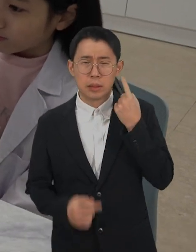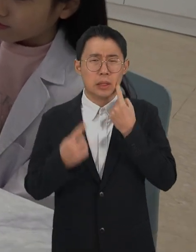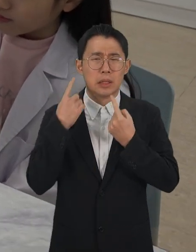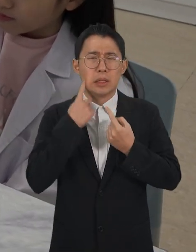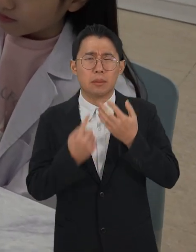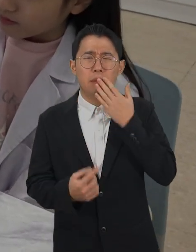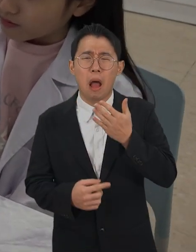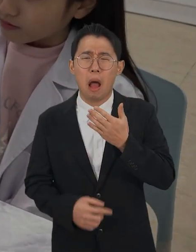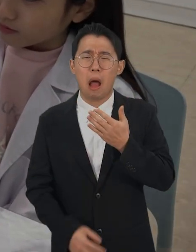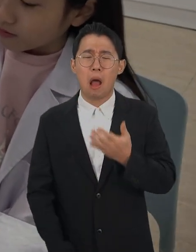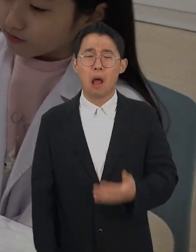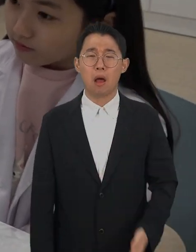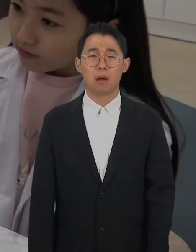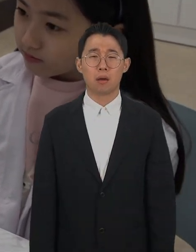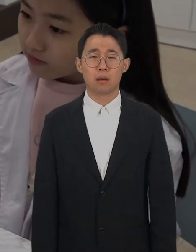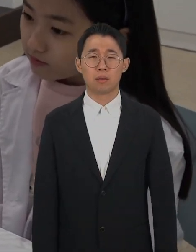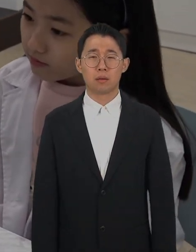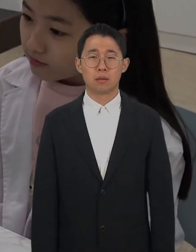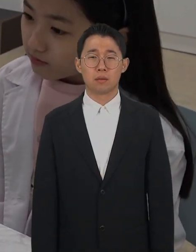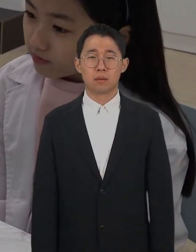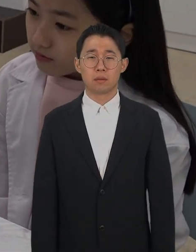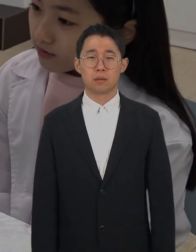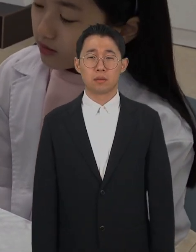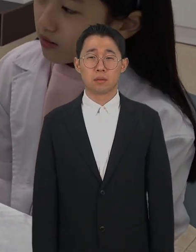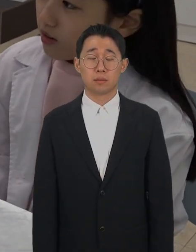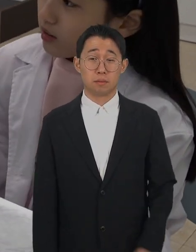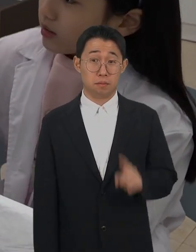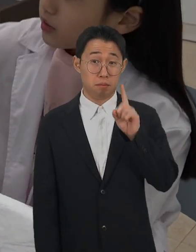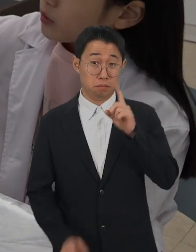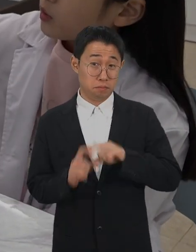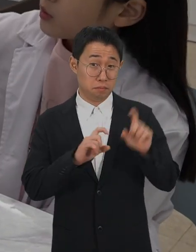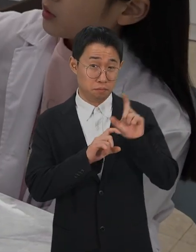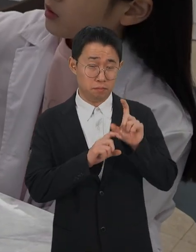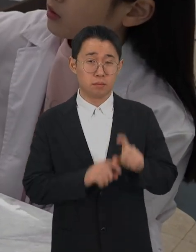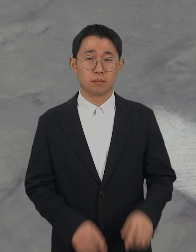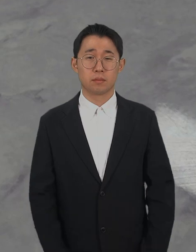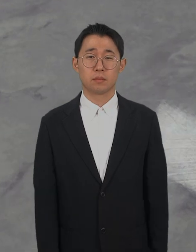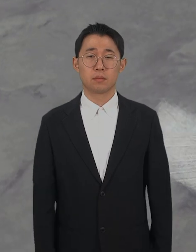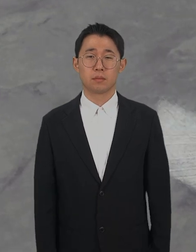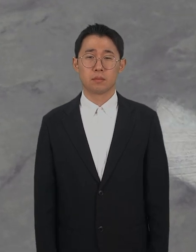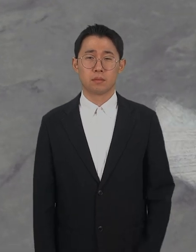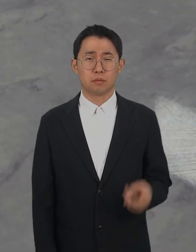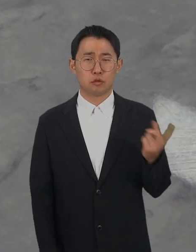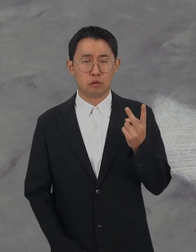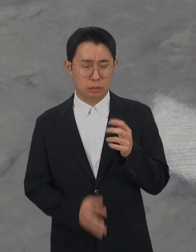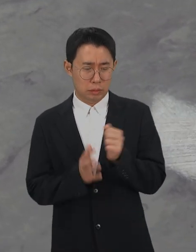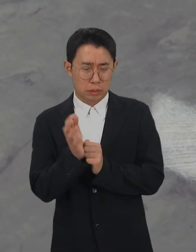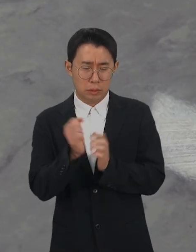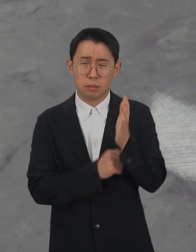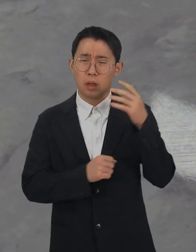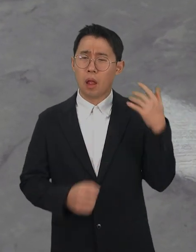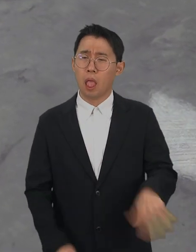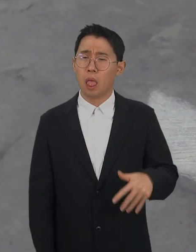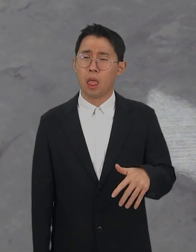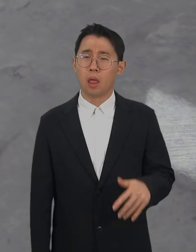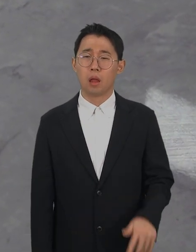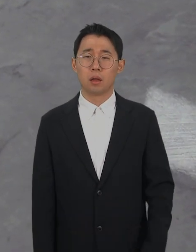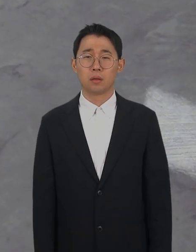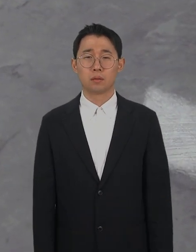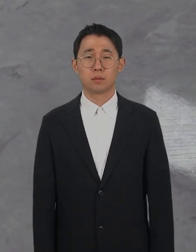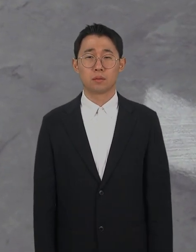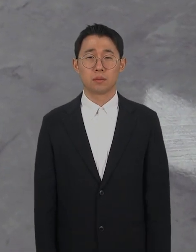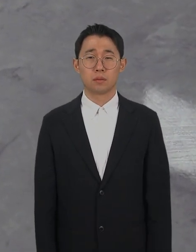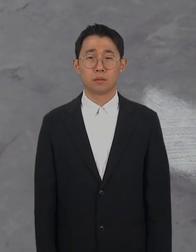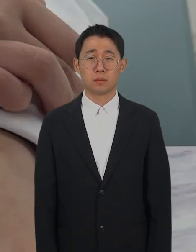움직이면 화상을 입거나 크게 다칠 수 있거든요. 그리고 한 가지 더. 두 사람 모두 장갑을 착용하지